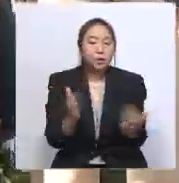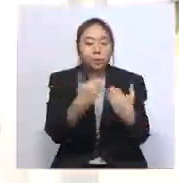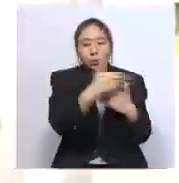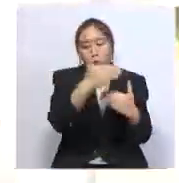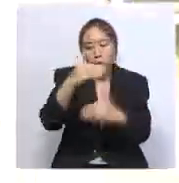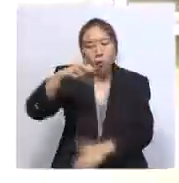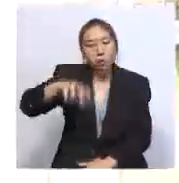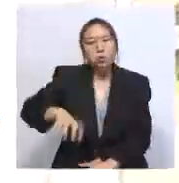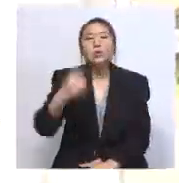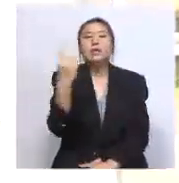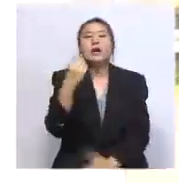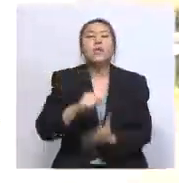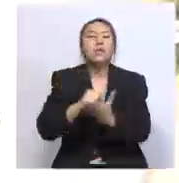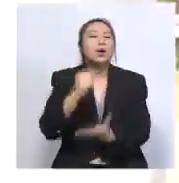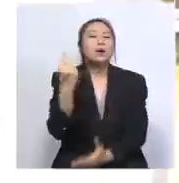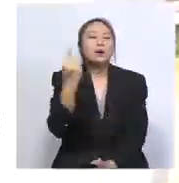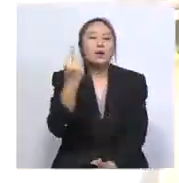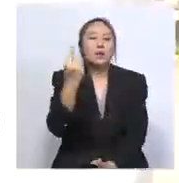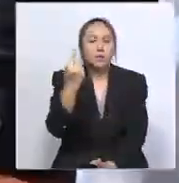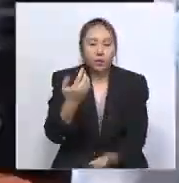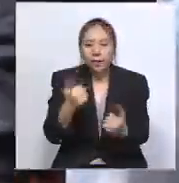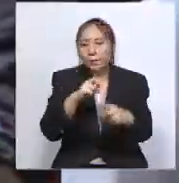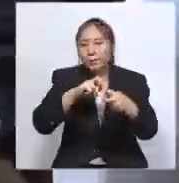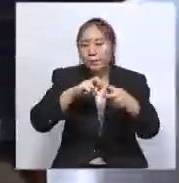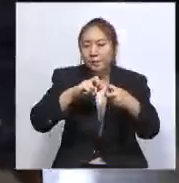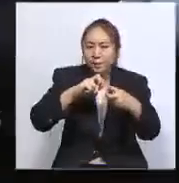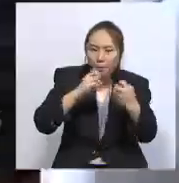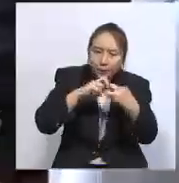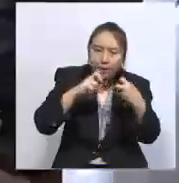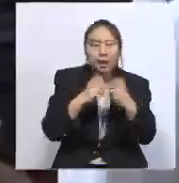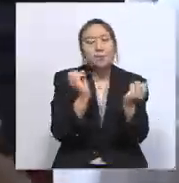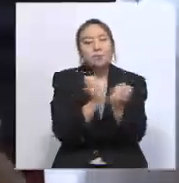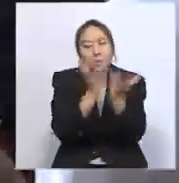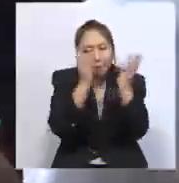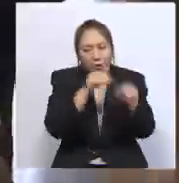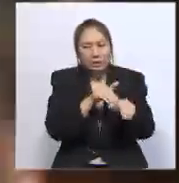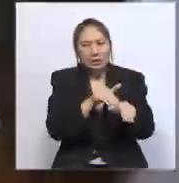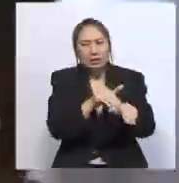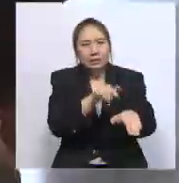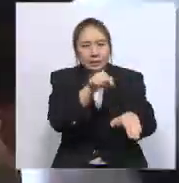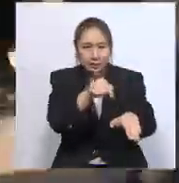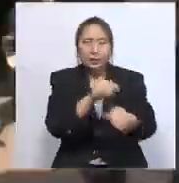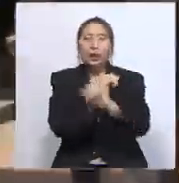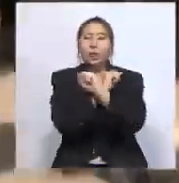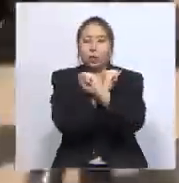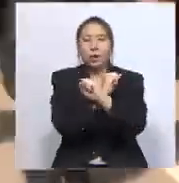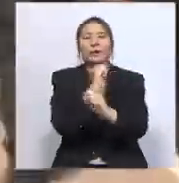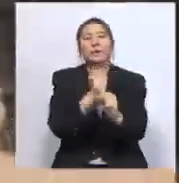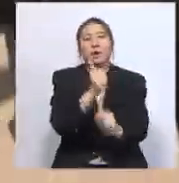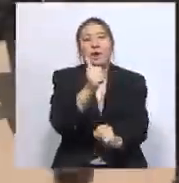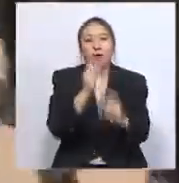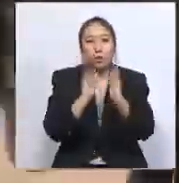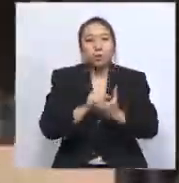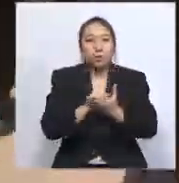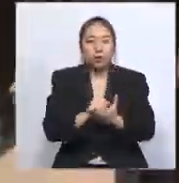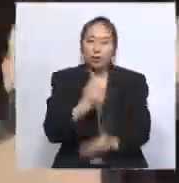แบบจุดเดียวหรือว่า one stop service สามารถลดและป้องกันผลกระทบจากการจราจรที่แออัดติดขัดส่งผลให้ผู้ใช้บริ